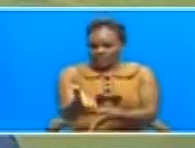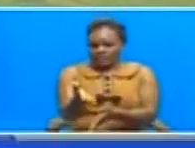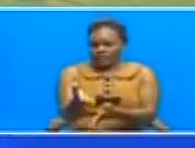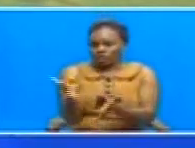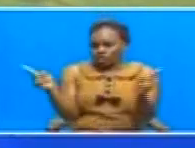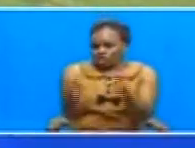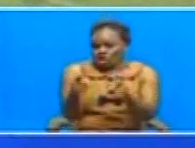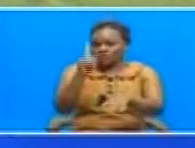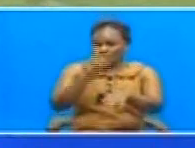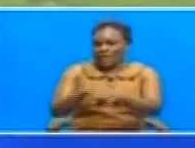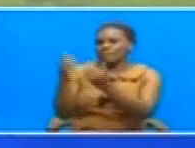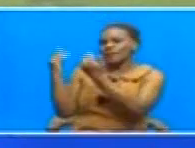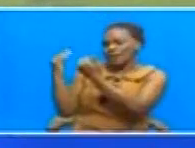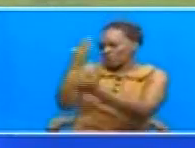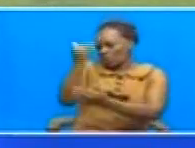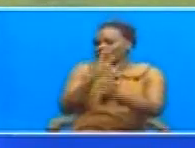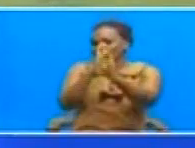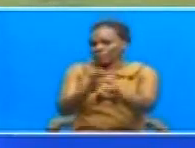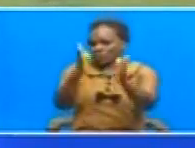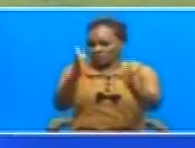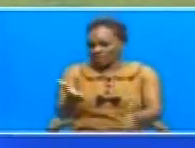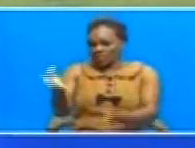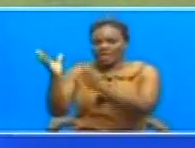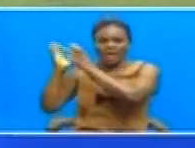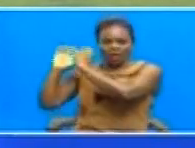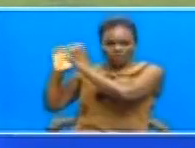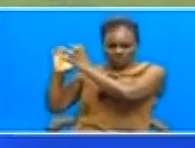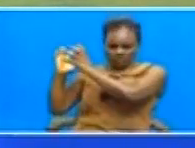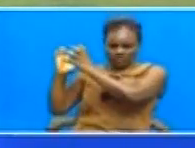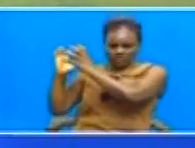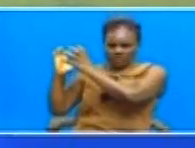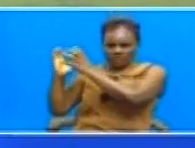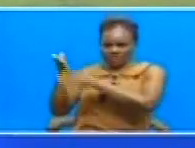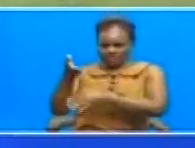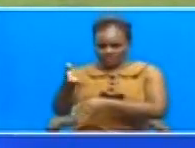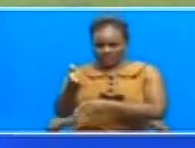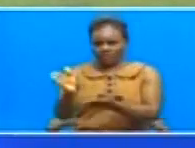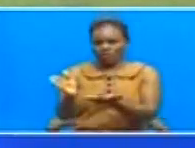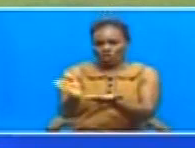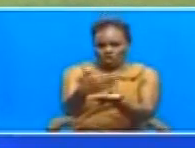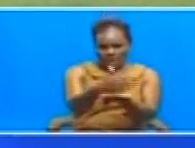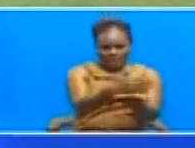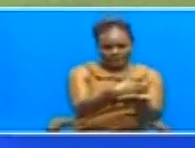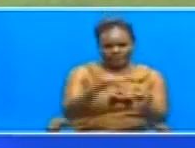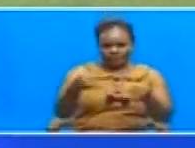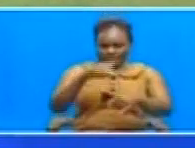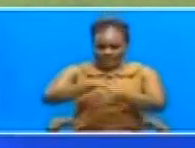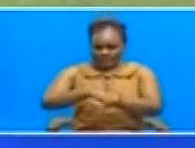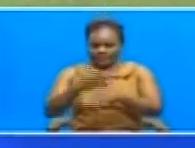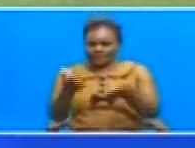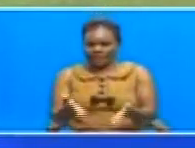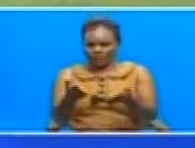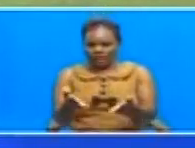kwenye muda usiokuwa mrefu, manake mwanahabari mwenzangu kutoka sehemu ya pwani kule John Juma alikuwa anaiandaa na tayari tumeipokea,